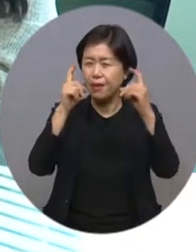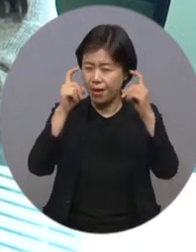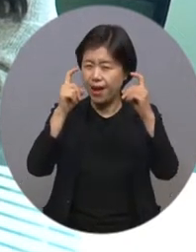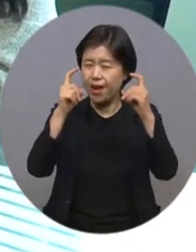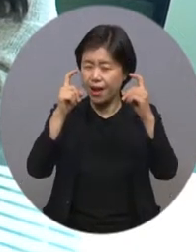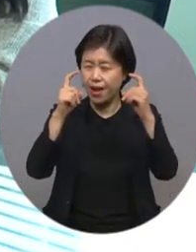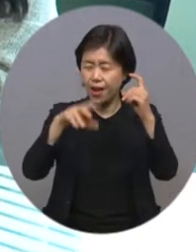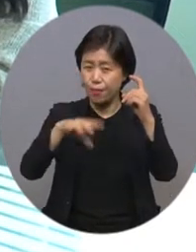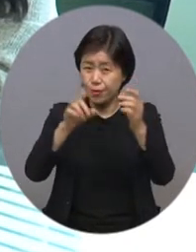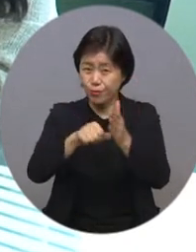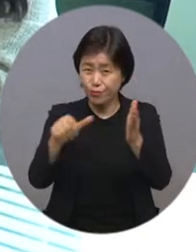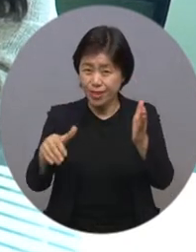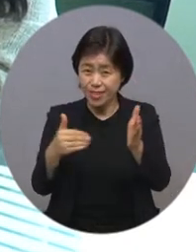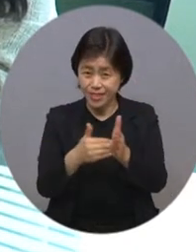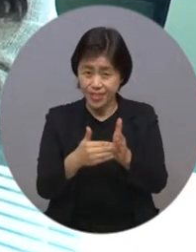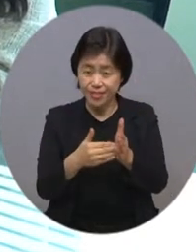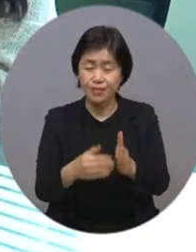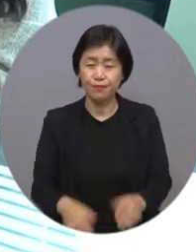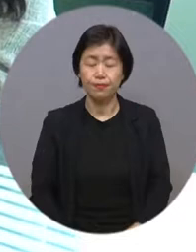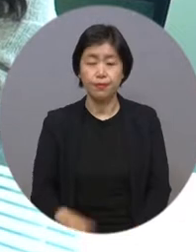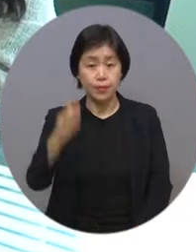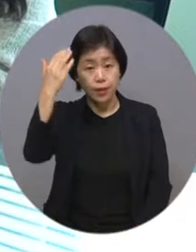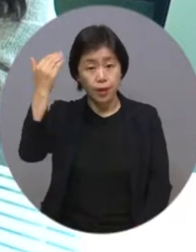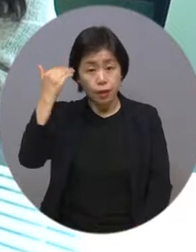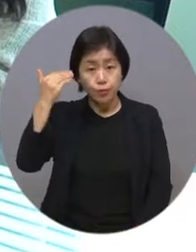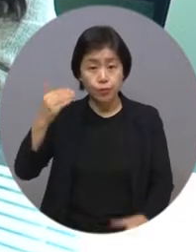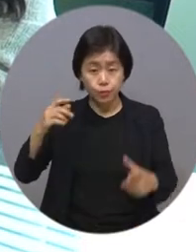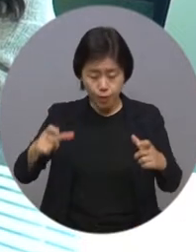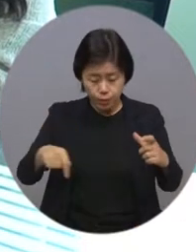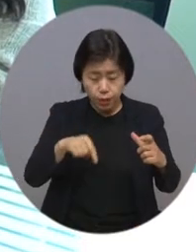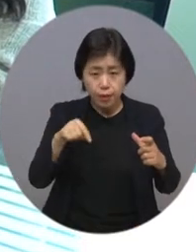거예요. 저희 그 한국 내에는